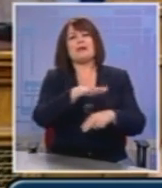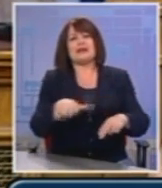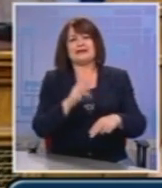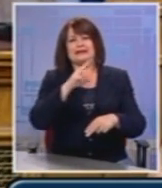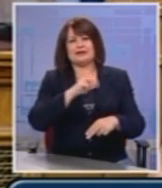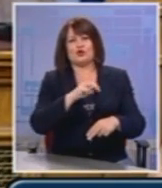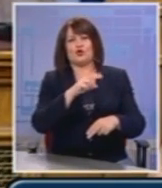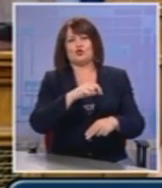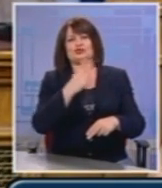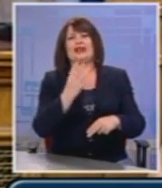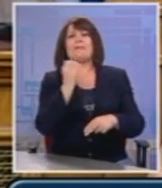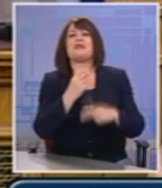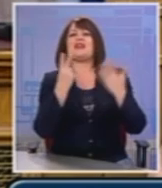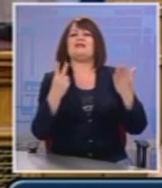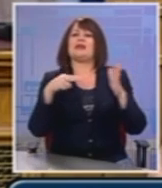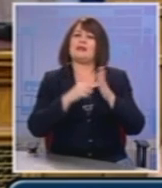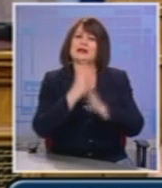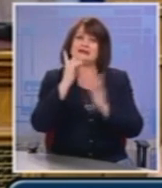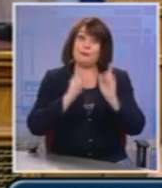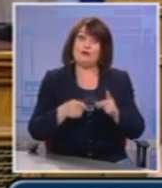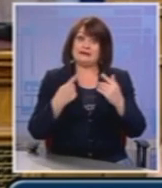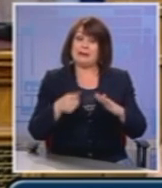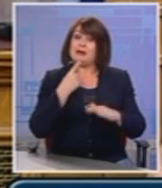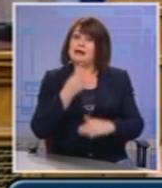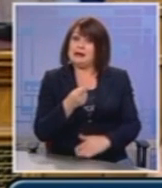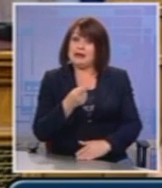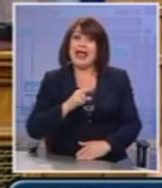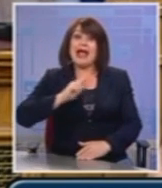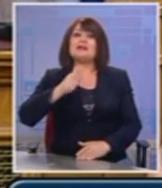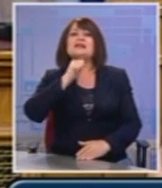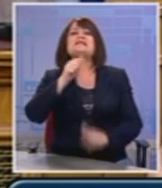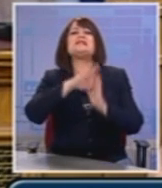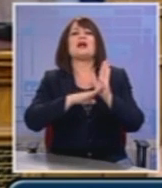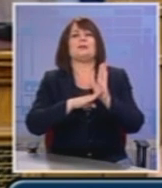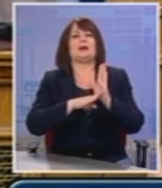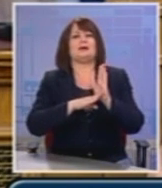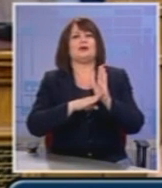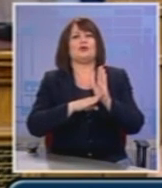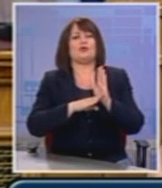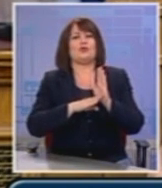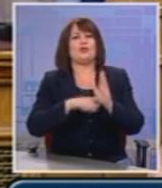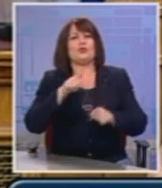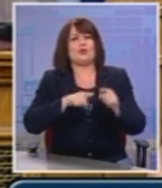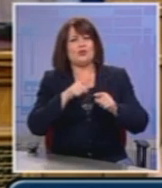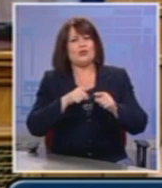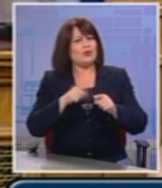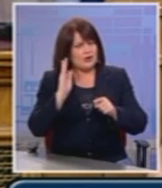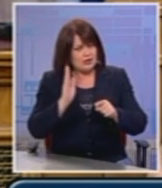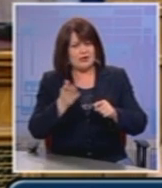2307 του 2014 κήρυξε αντισυνταγματική την απαγόρευση της μονομερούς προσφυγής των εργαζόμενων σε